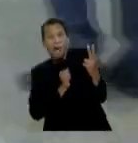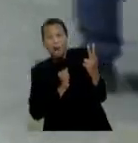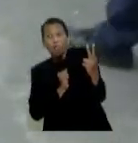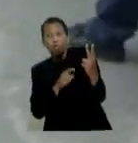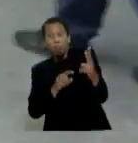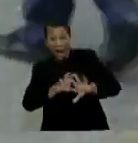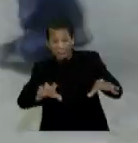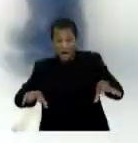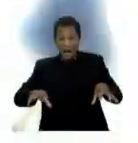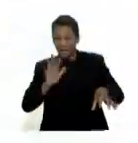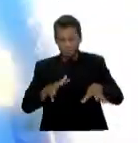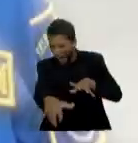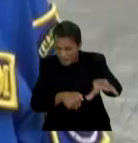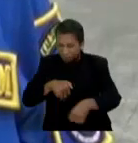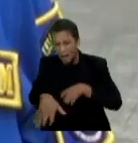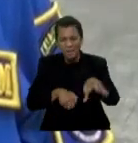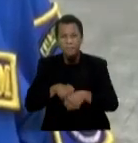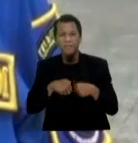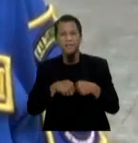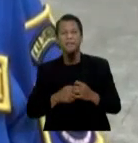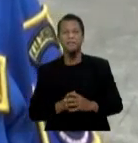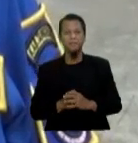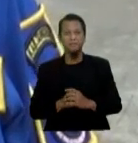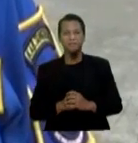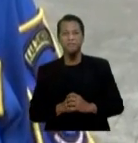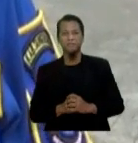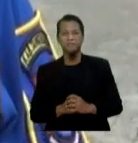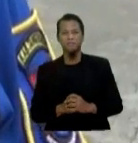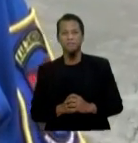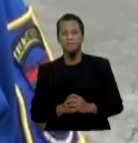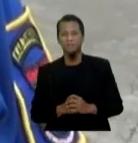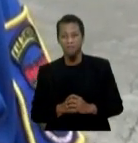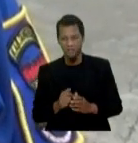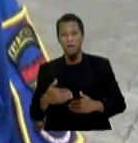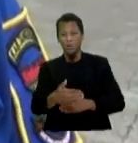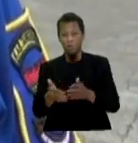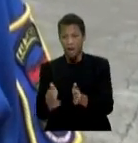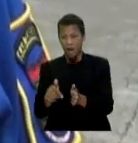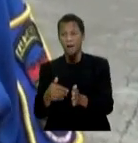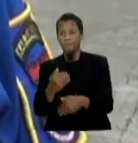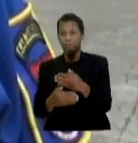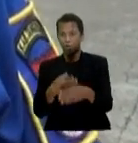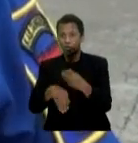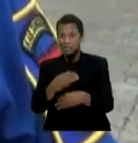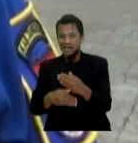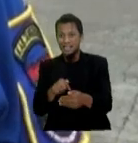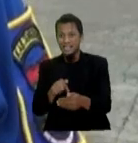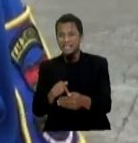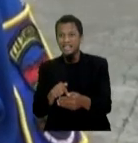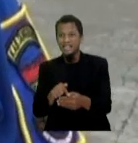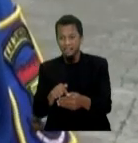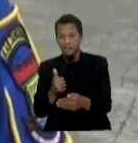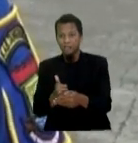penting. Yang terbakar itu gedung area produksi. Awalnya api dari luar gedung, tapi masih di area